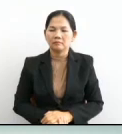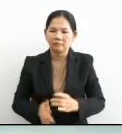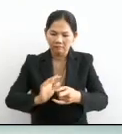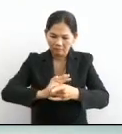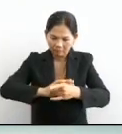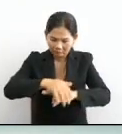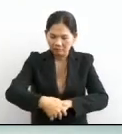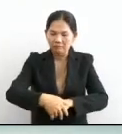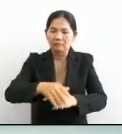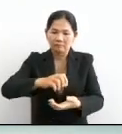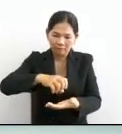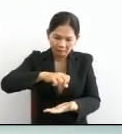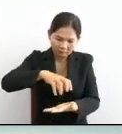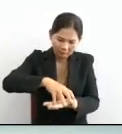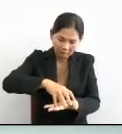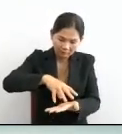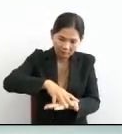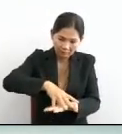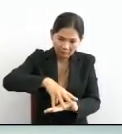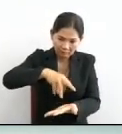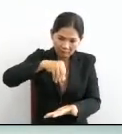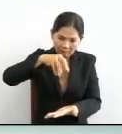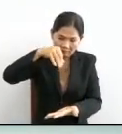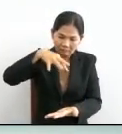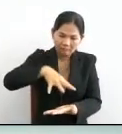chia mà sáu mì